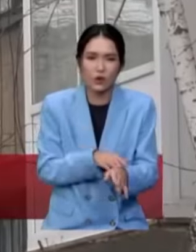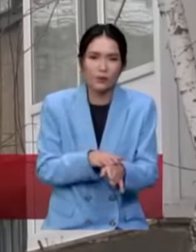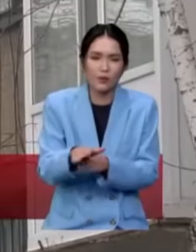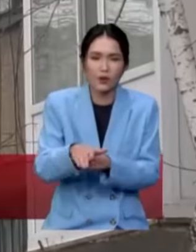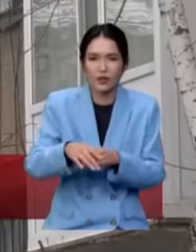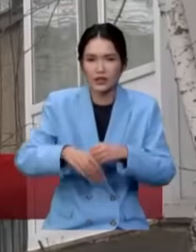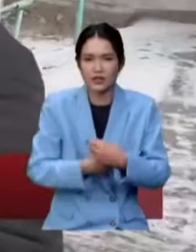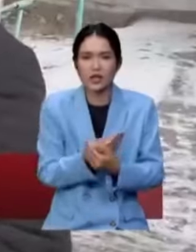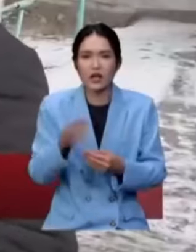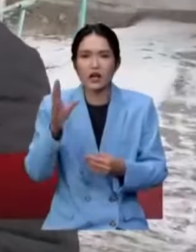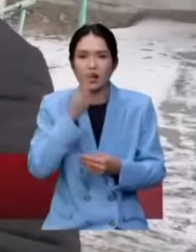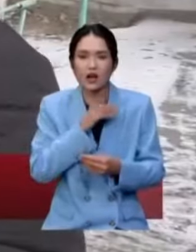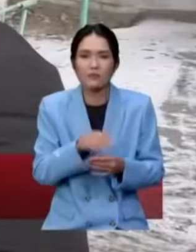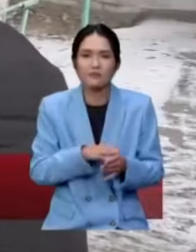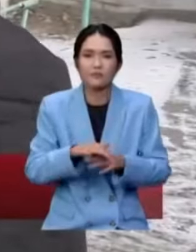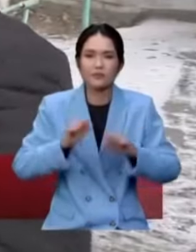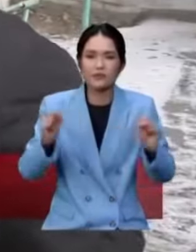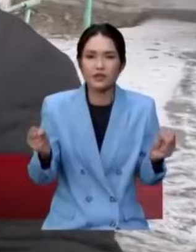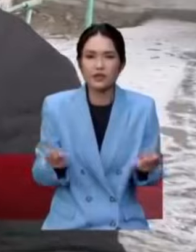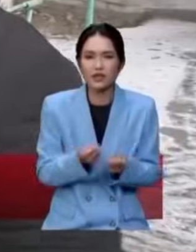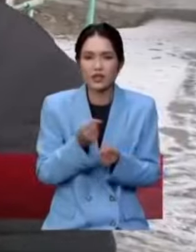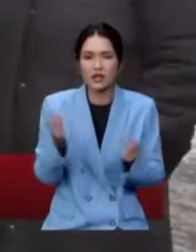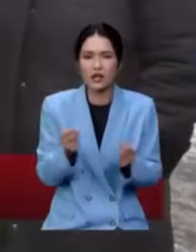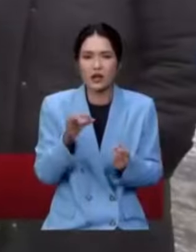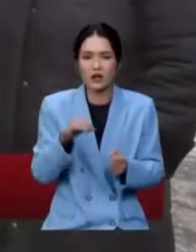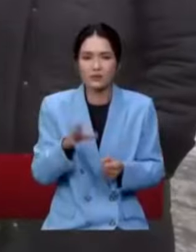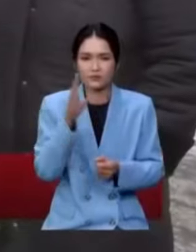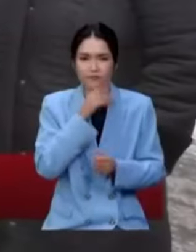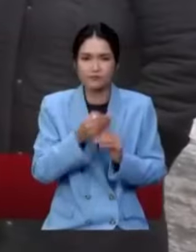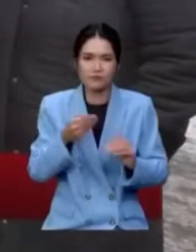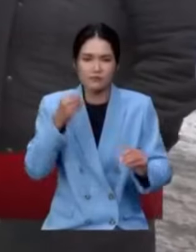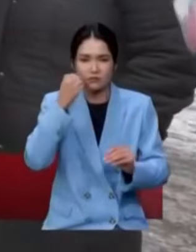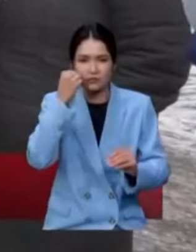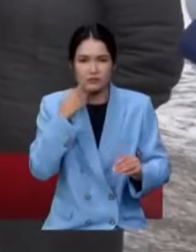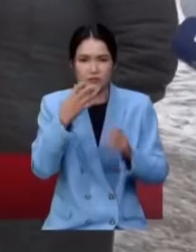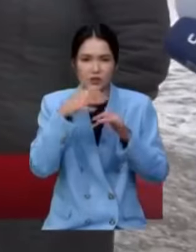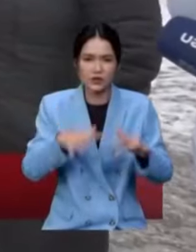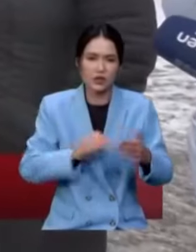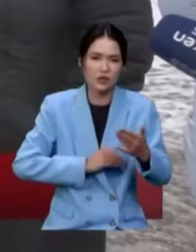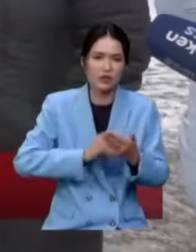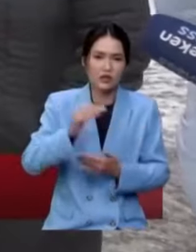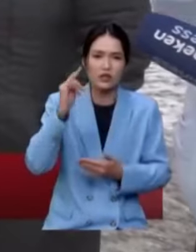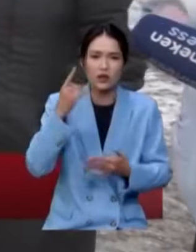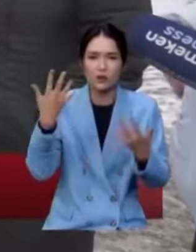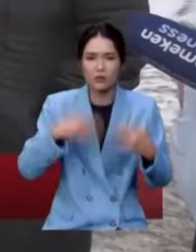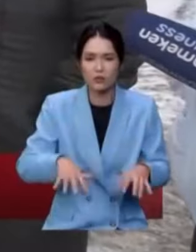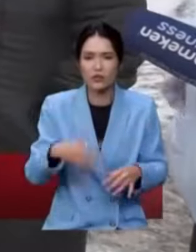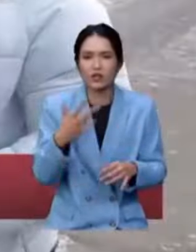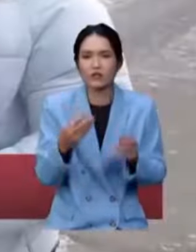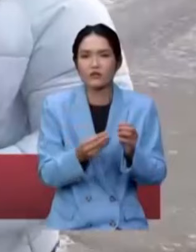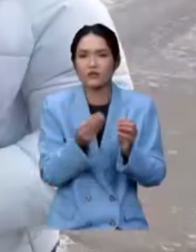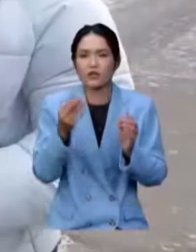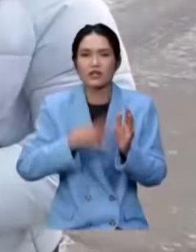помогут избежать холодной зимы у себя в квартирах. Причем износ тепловых сетей во всем Павлодаре уже превысил